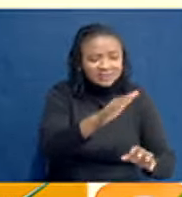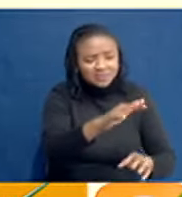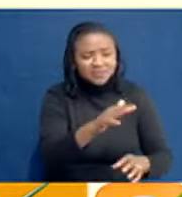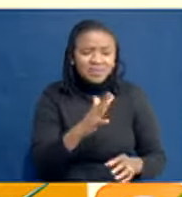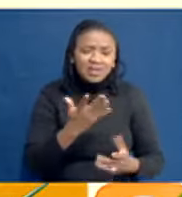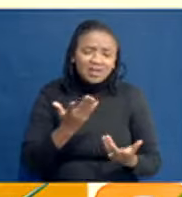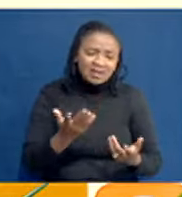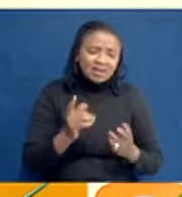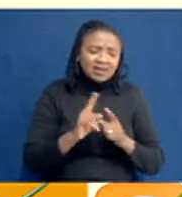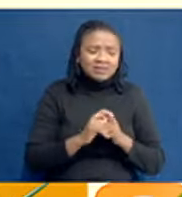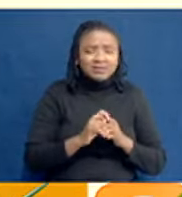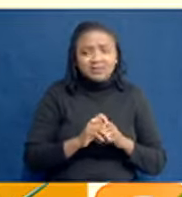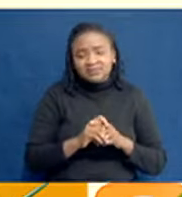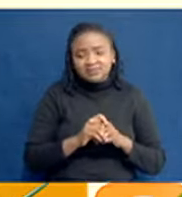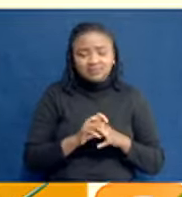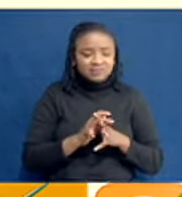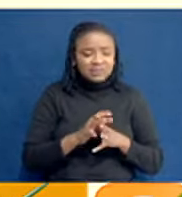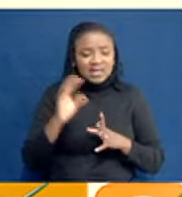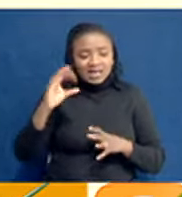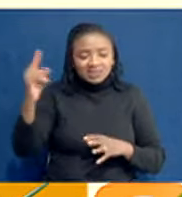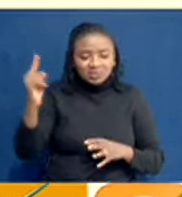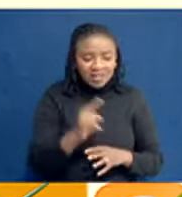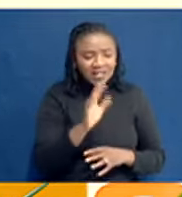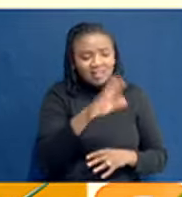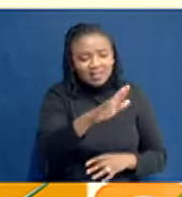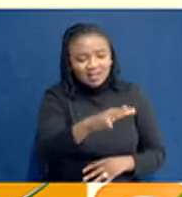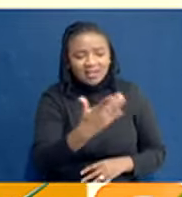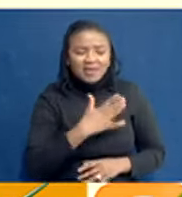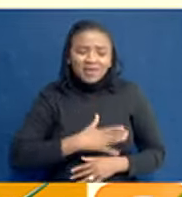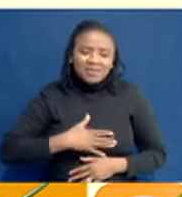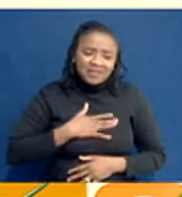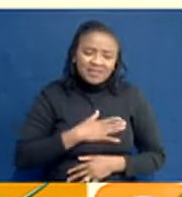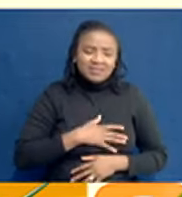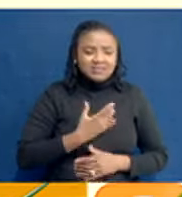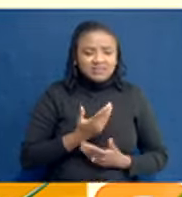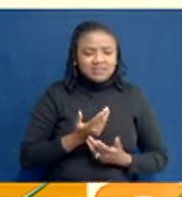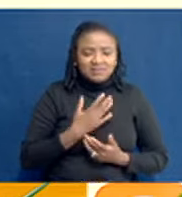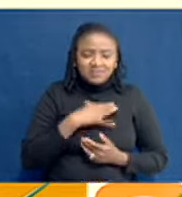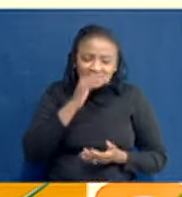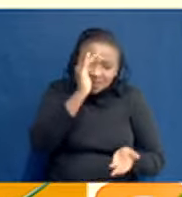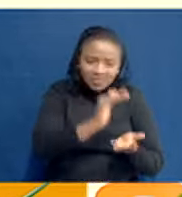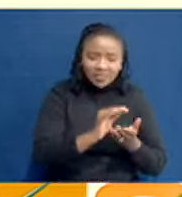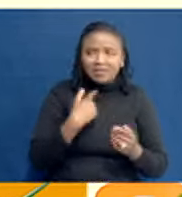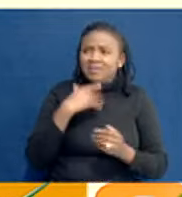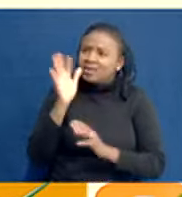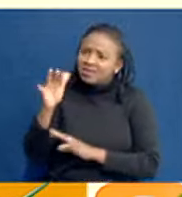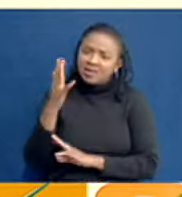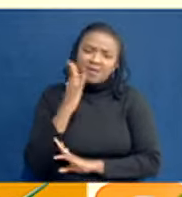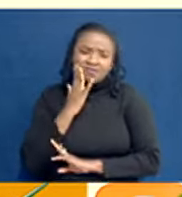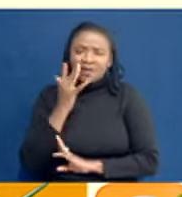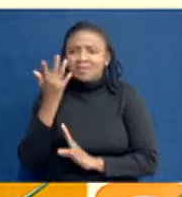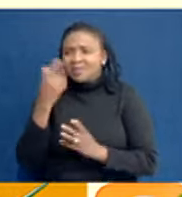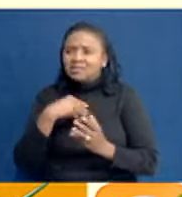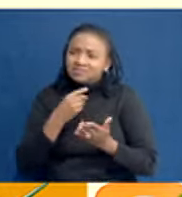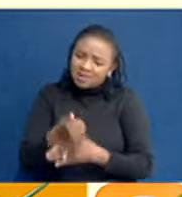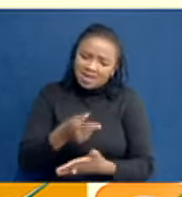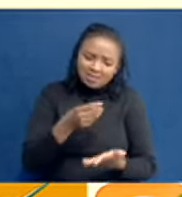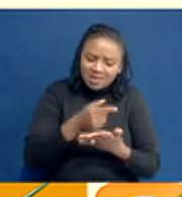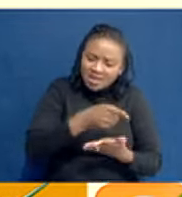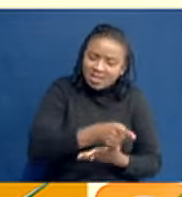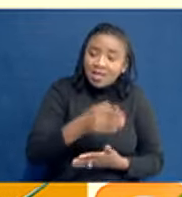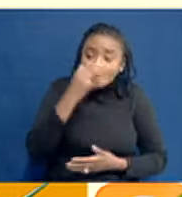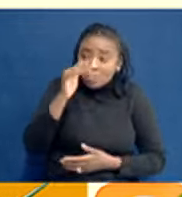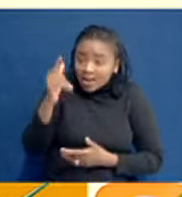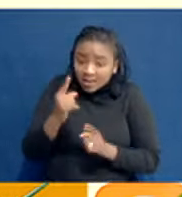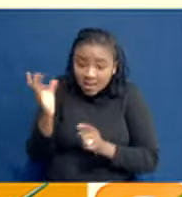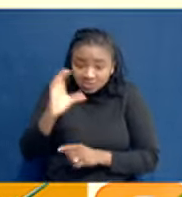Na makastoma wakikuja, lazima tuwapembeleze, ndia kununulia. Kwa ajili wanalia, wanataka nyanya